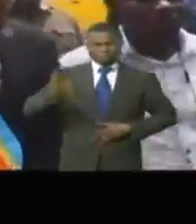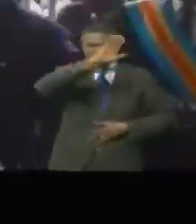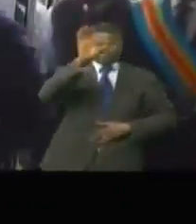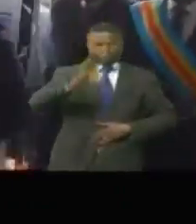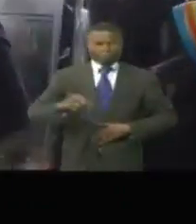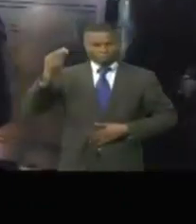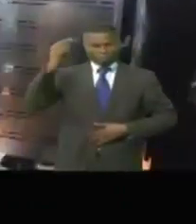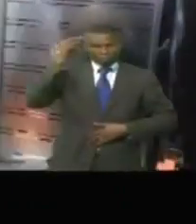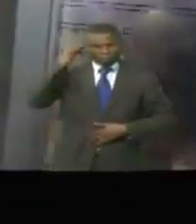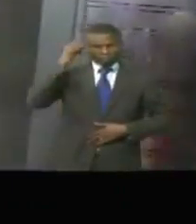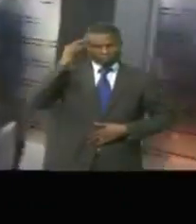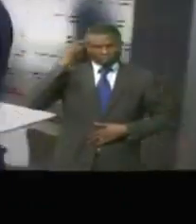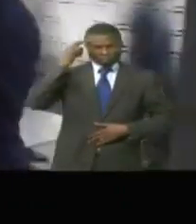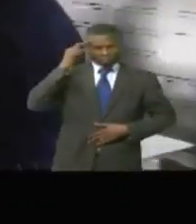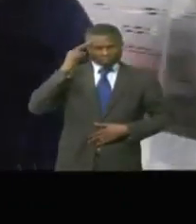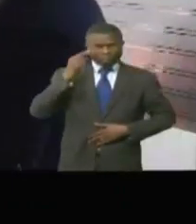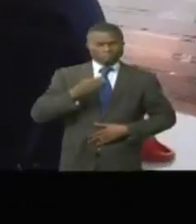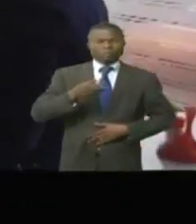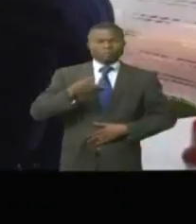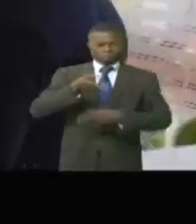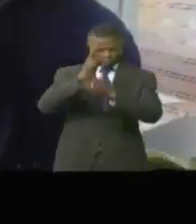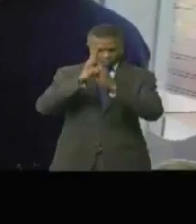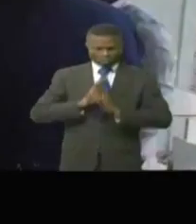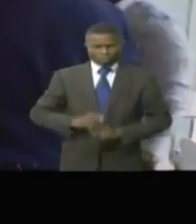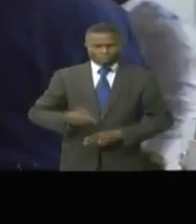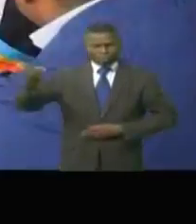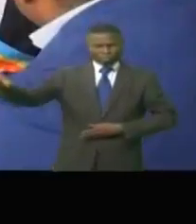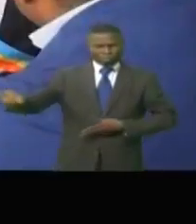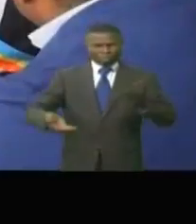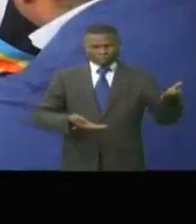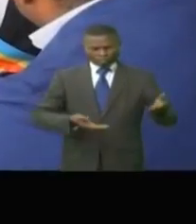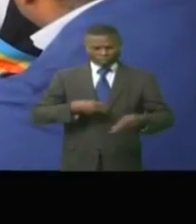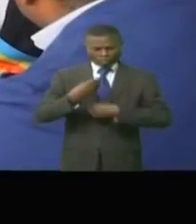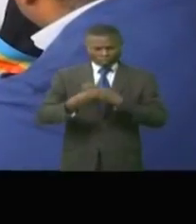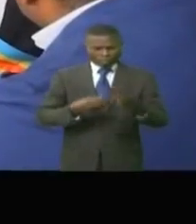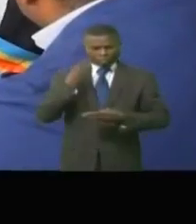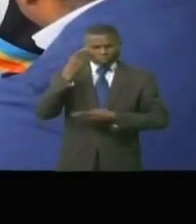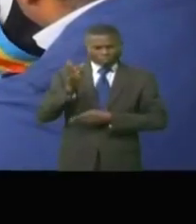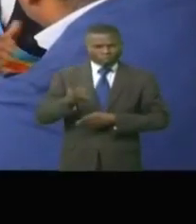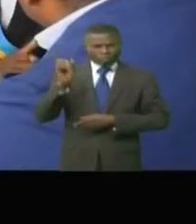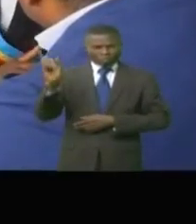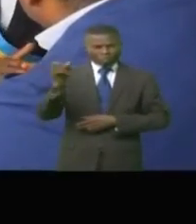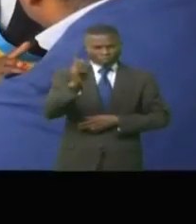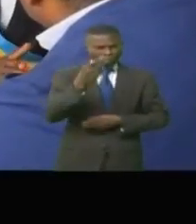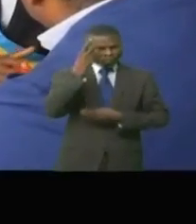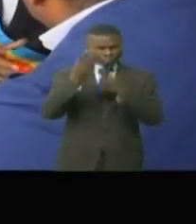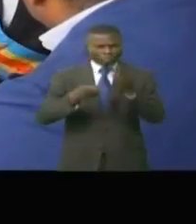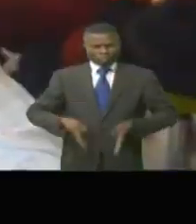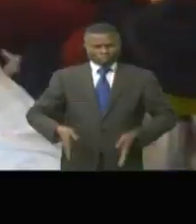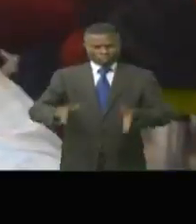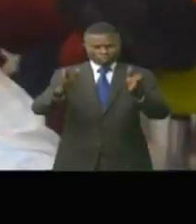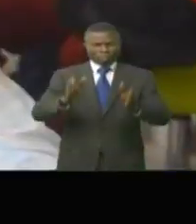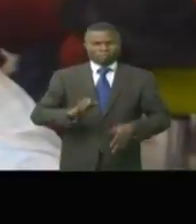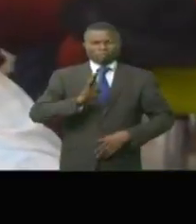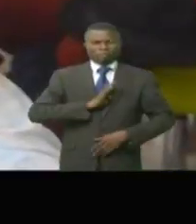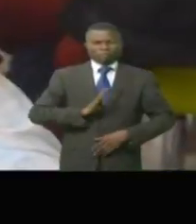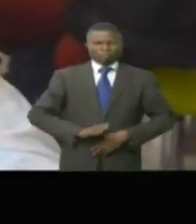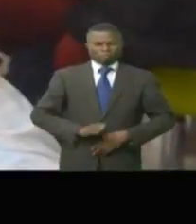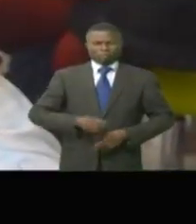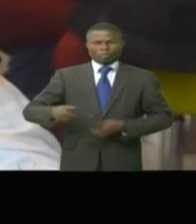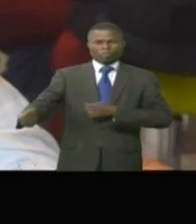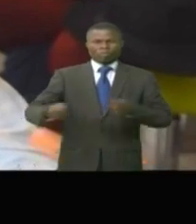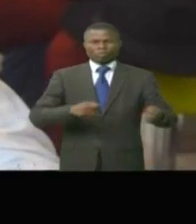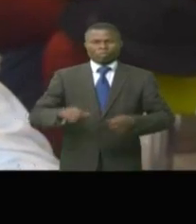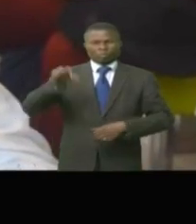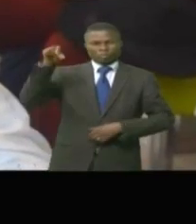d'Ndjili, a aussitôt reçu les honneurs et a débuté son itinérance pédestre à l'entrée du boulevard Kimbuta pour chiter au marché du quartier